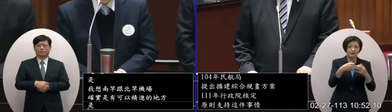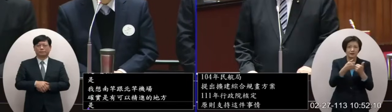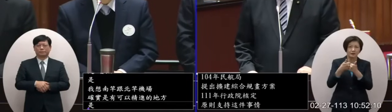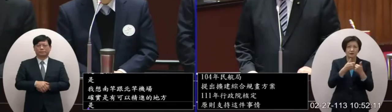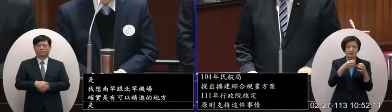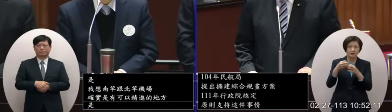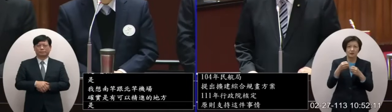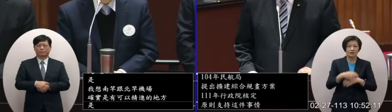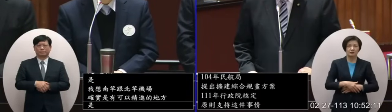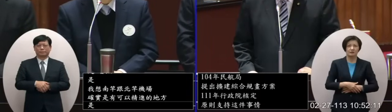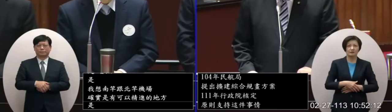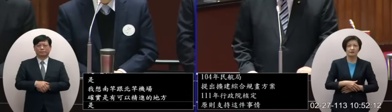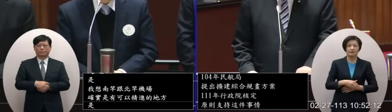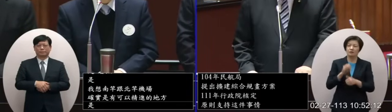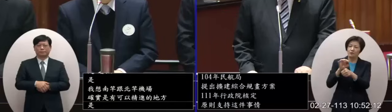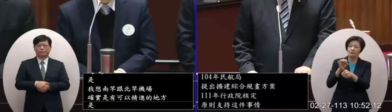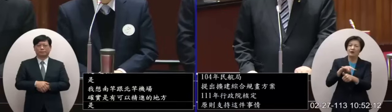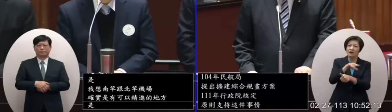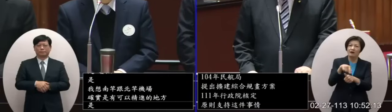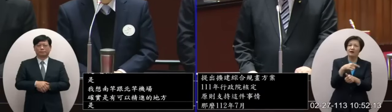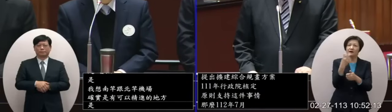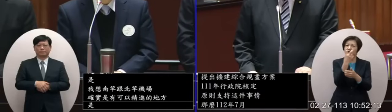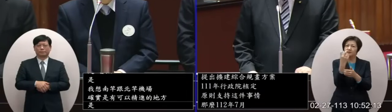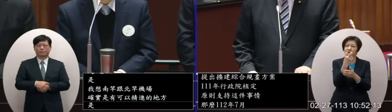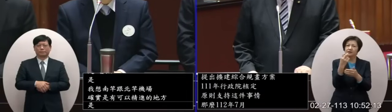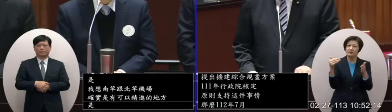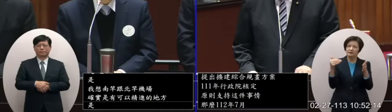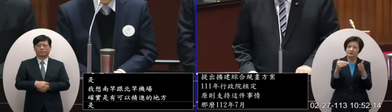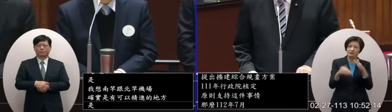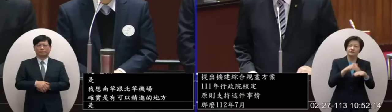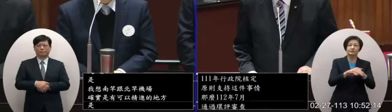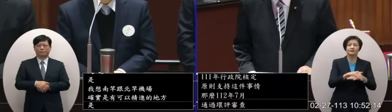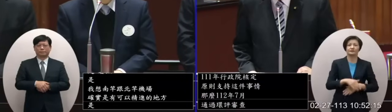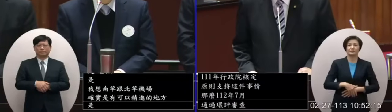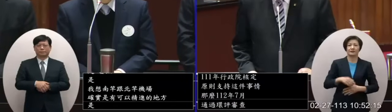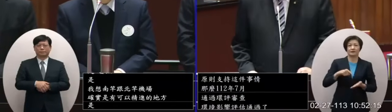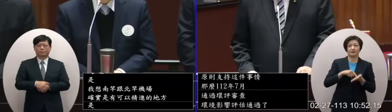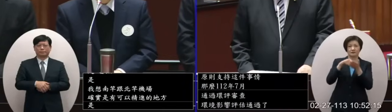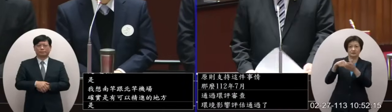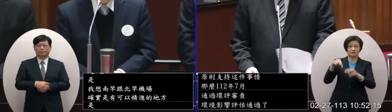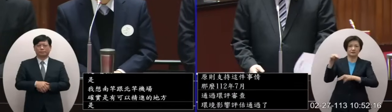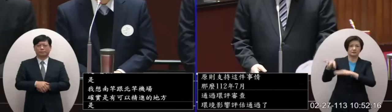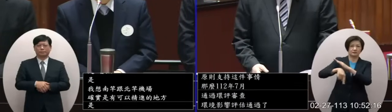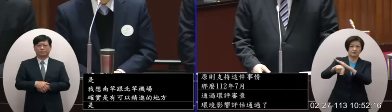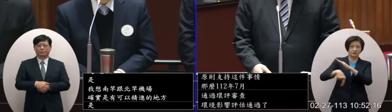示审查已经差不多了，要送到行政院去核定。